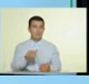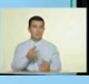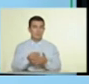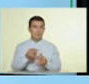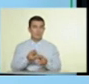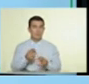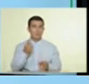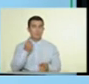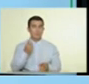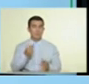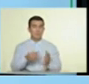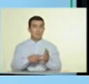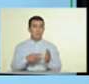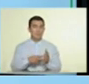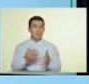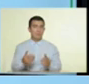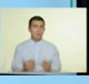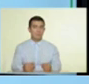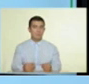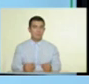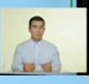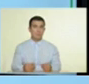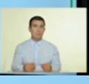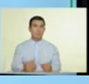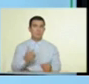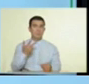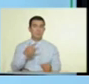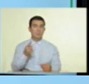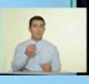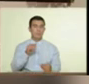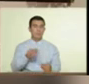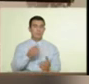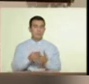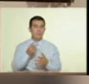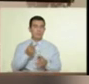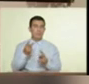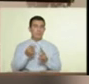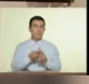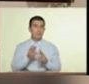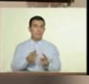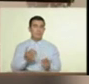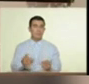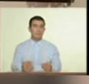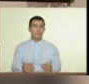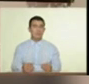nech pul ekanligini aniqlab olishimiz kerak. Buning uchun 31000 so'mni 2 ga bo'lamiz.